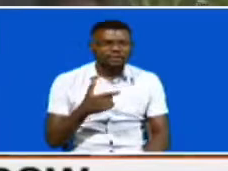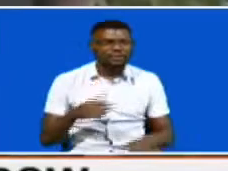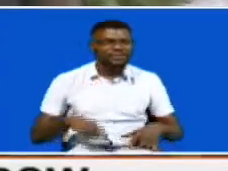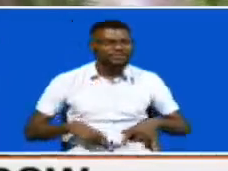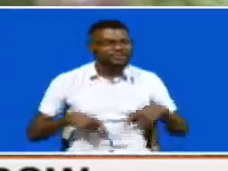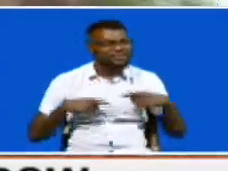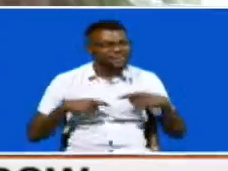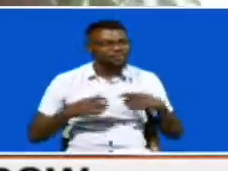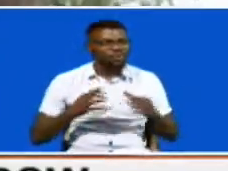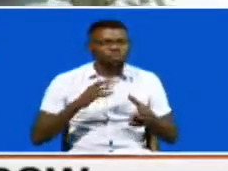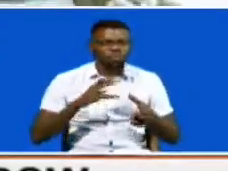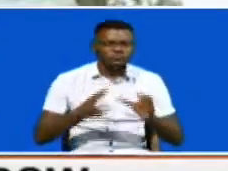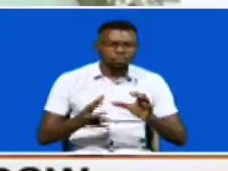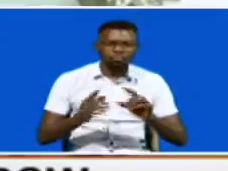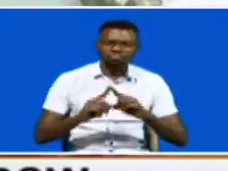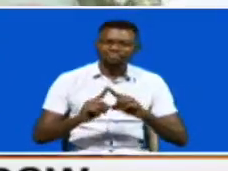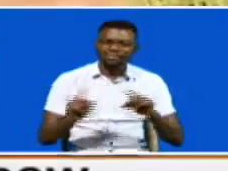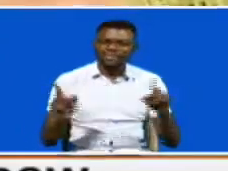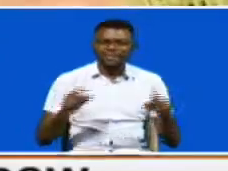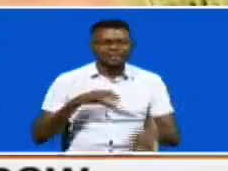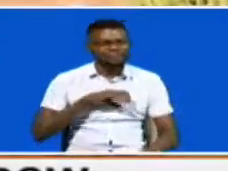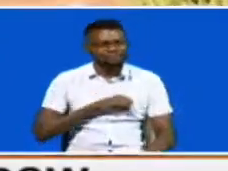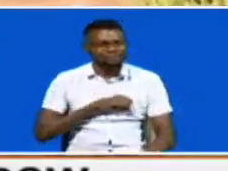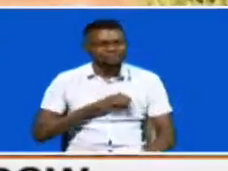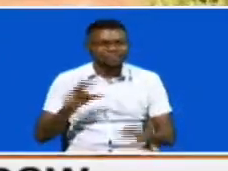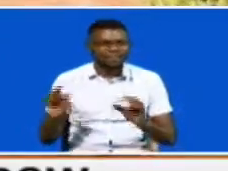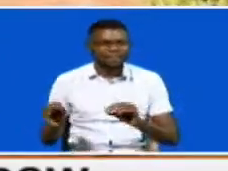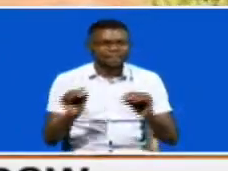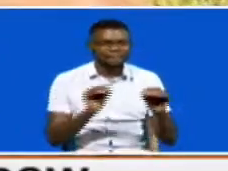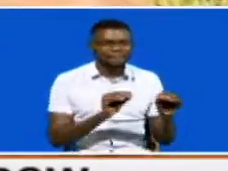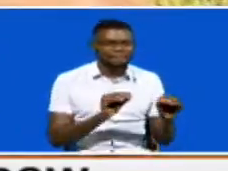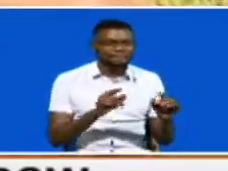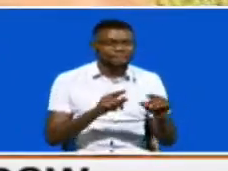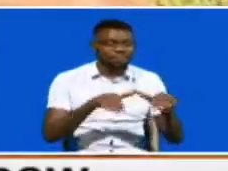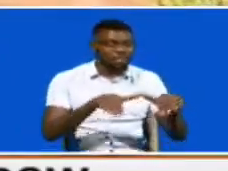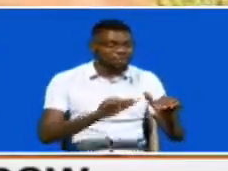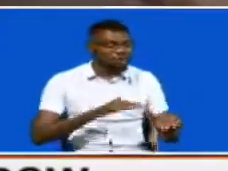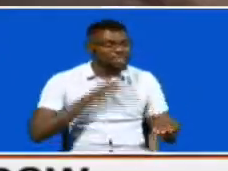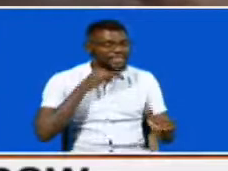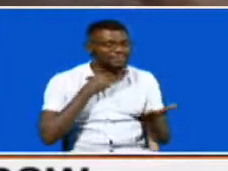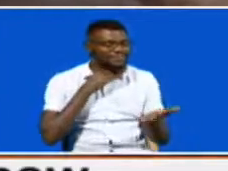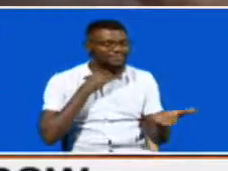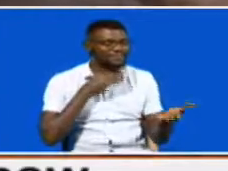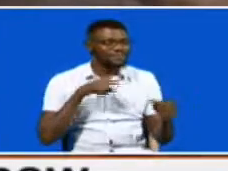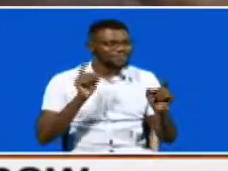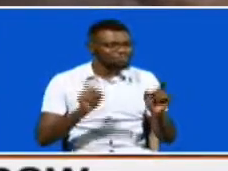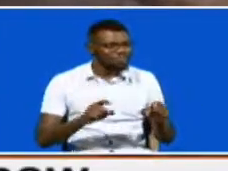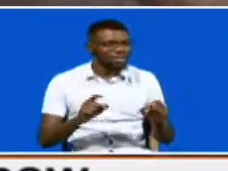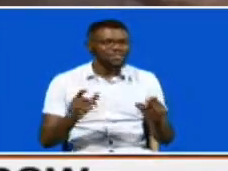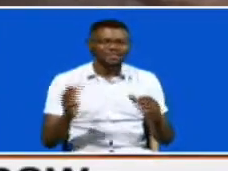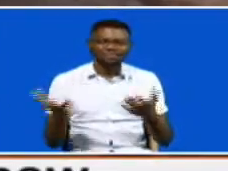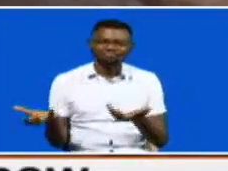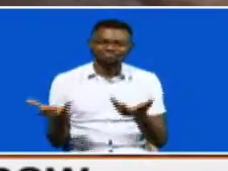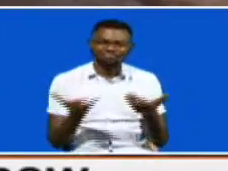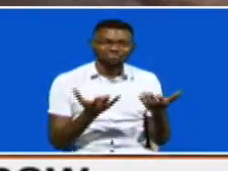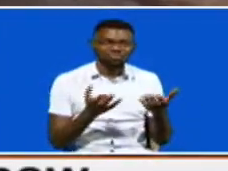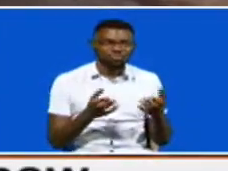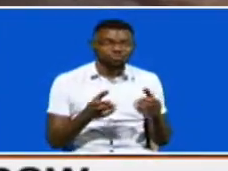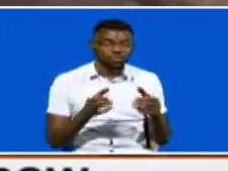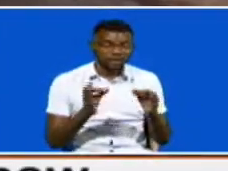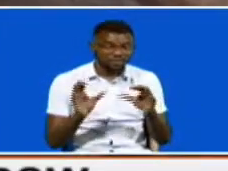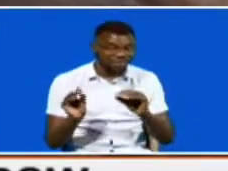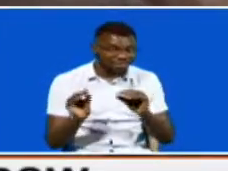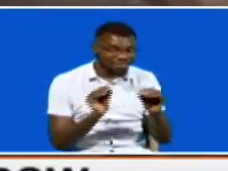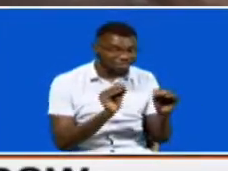lives, but they will have to move. They hold the graves close to their hearts. Tukitoka bila kulipwa hiyo fidia